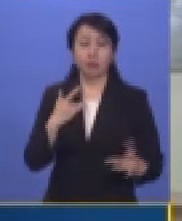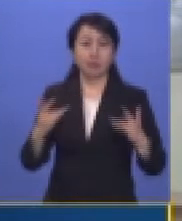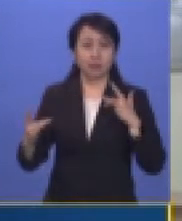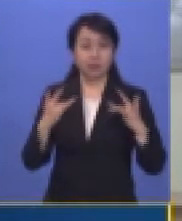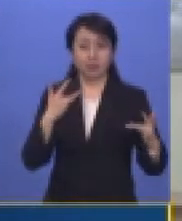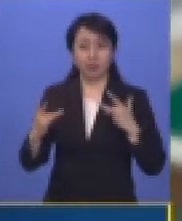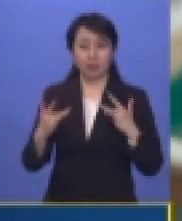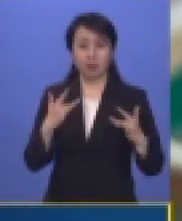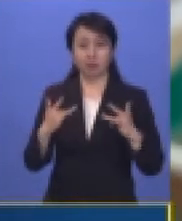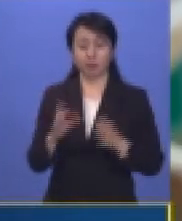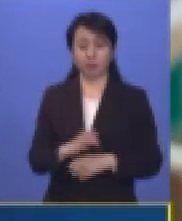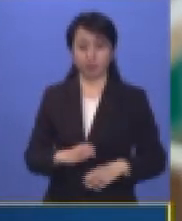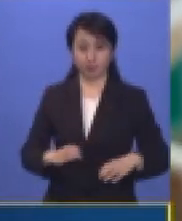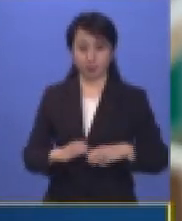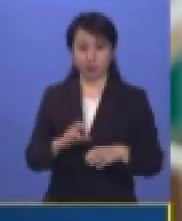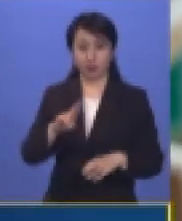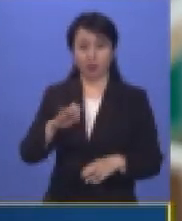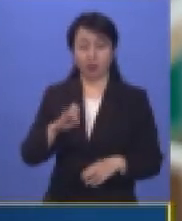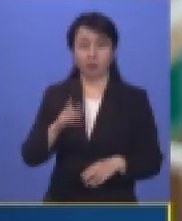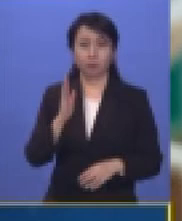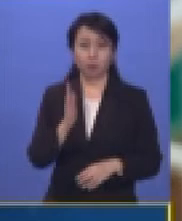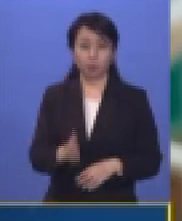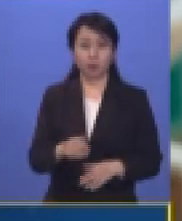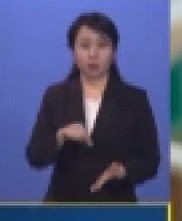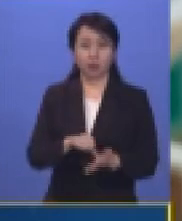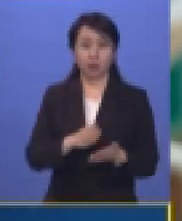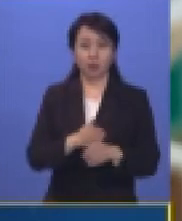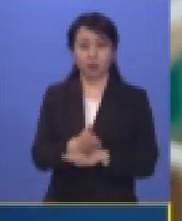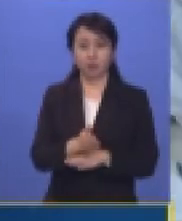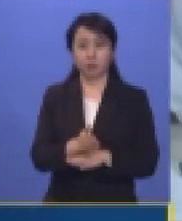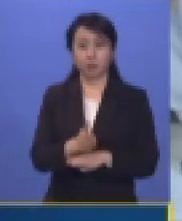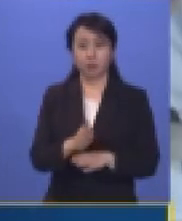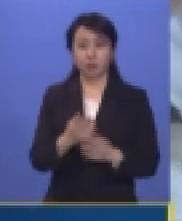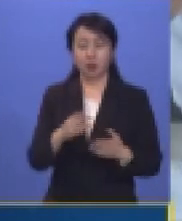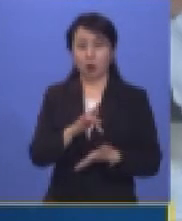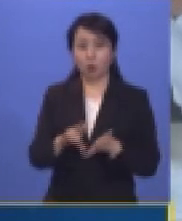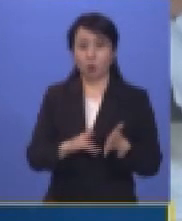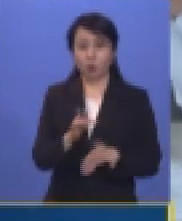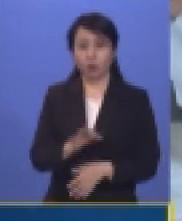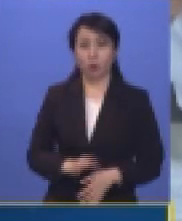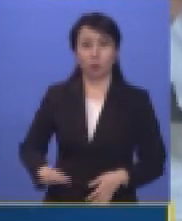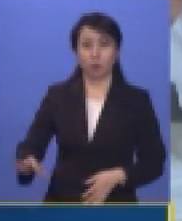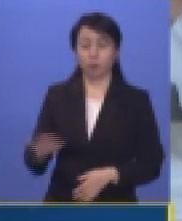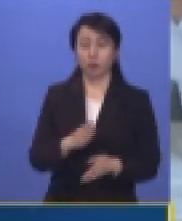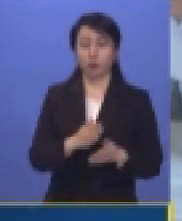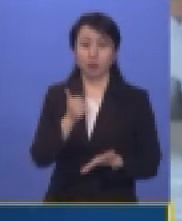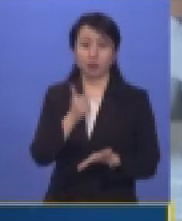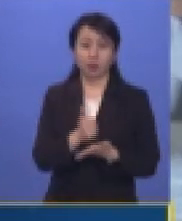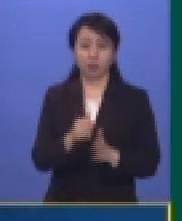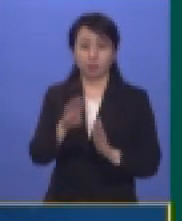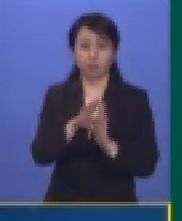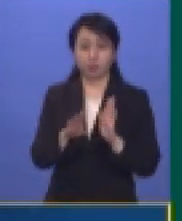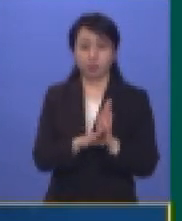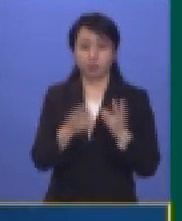театрализованная концертная программа «Сыйыктыгала». Далее жители и гостей ждут выступления солистов города и области. Гость программы – певец